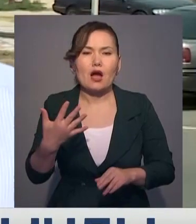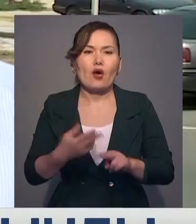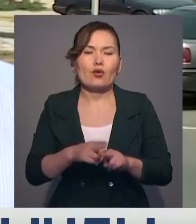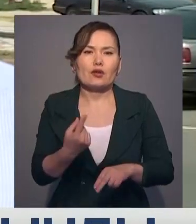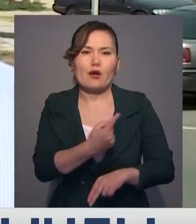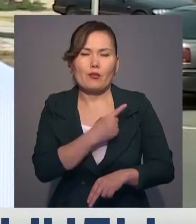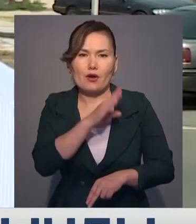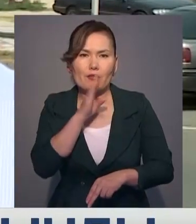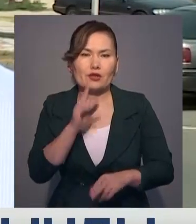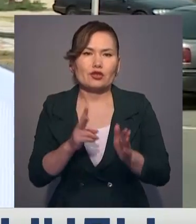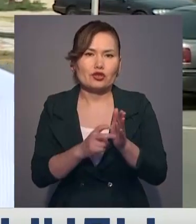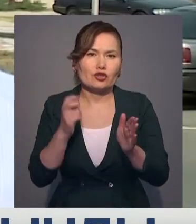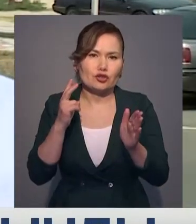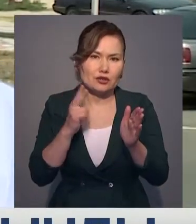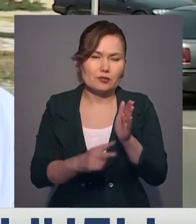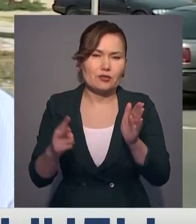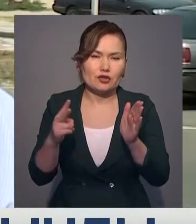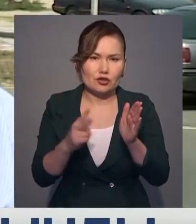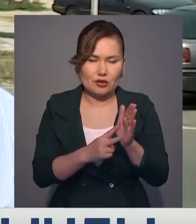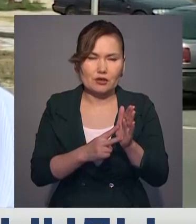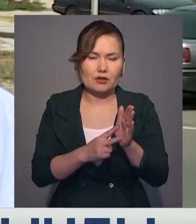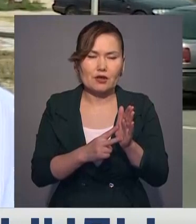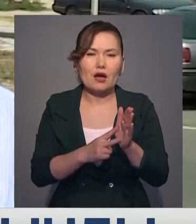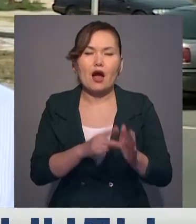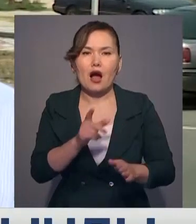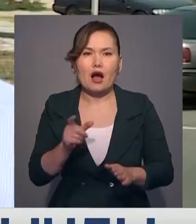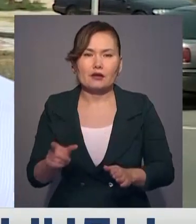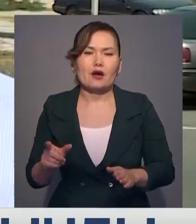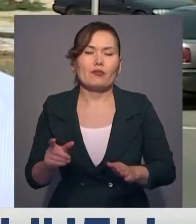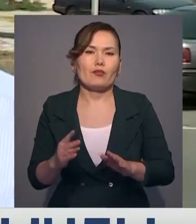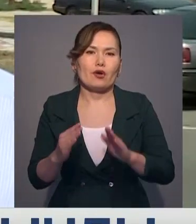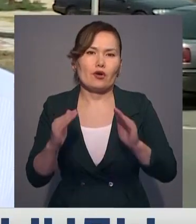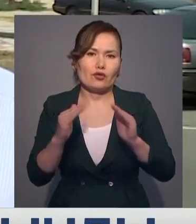жалғызбасты аналар 777. Сан бойынша солардың бәрттеріне бүгін